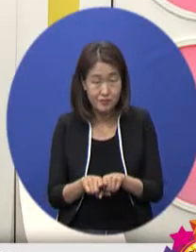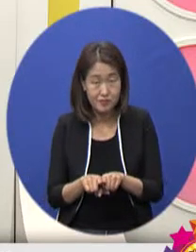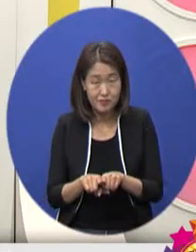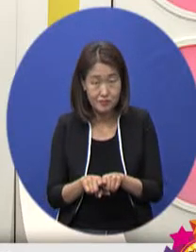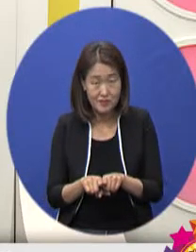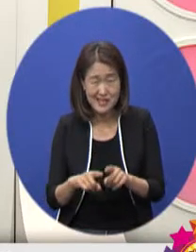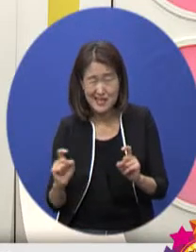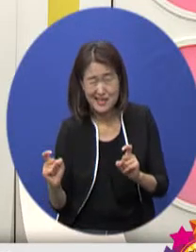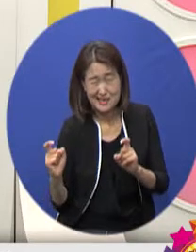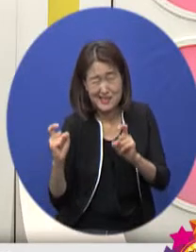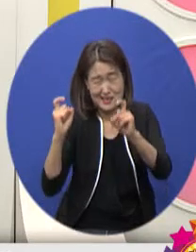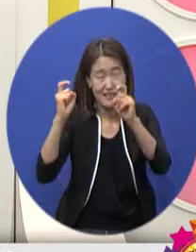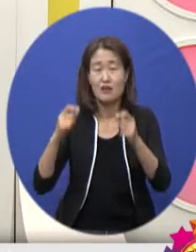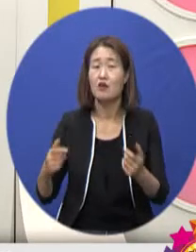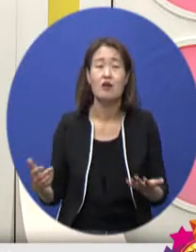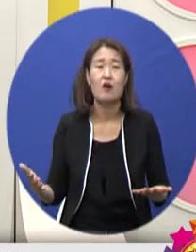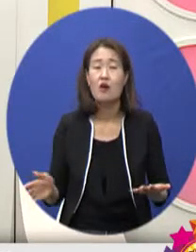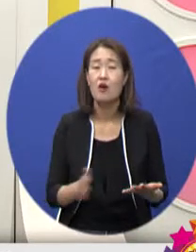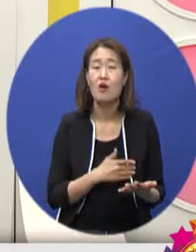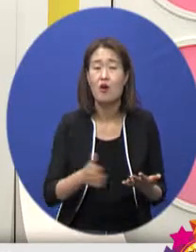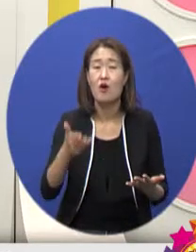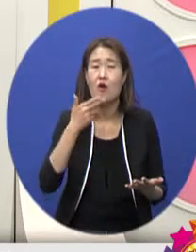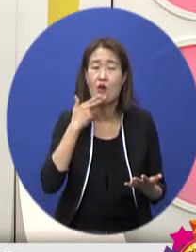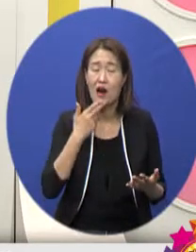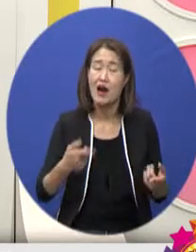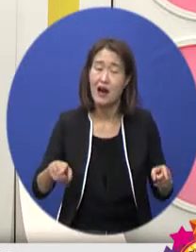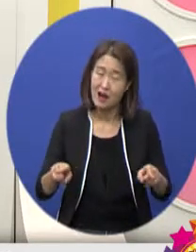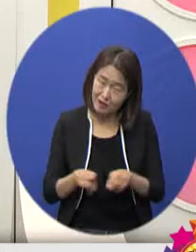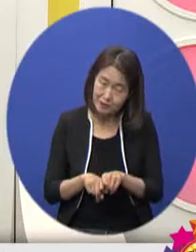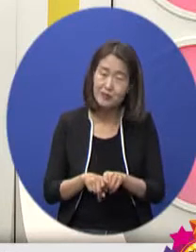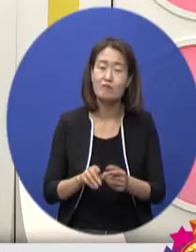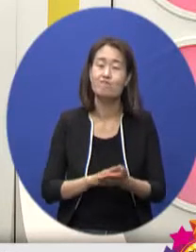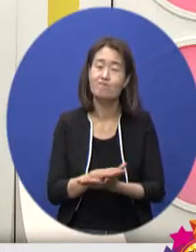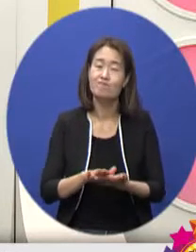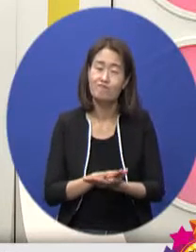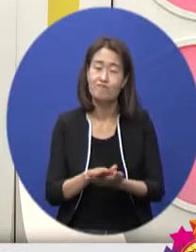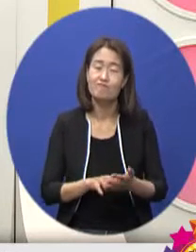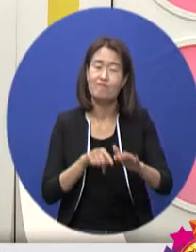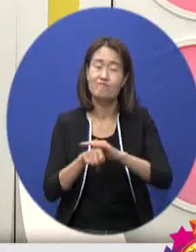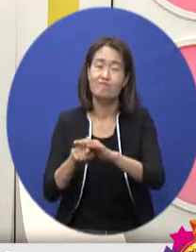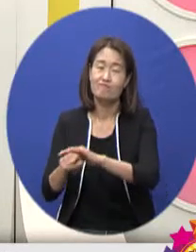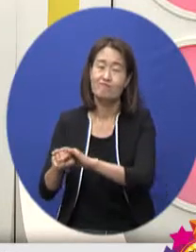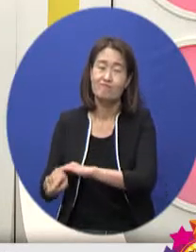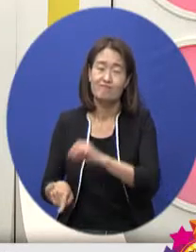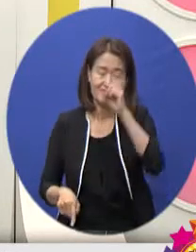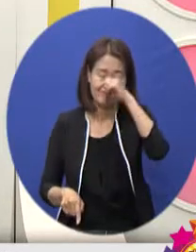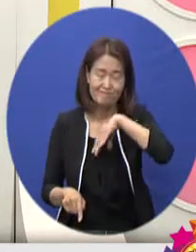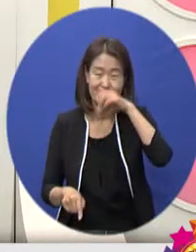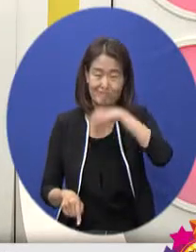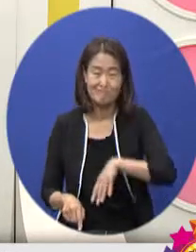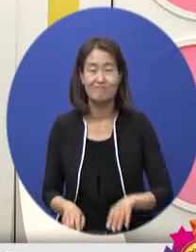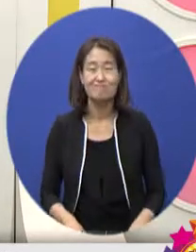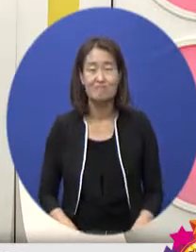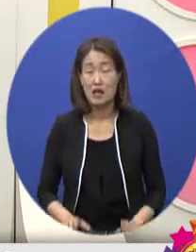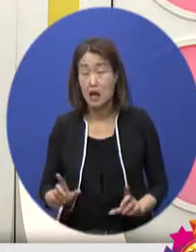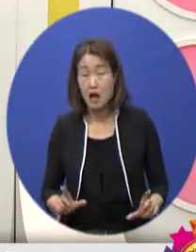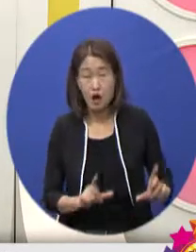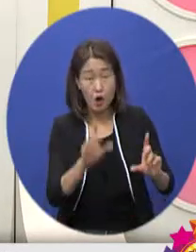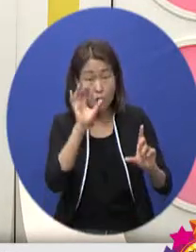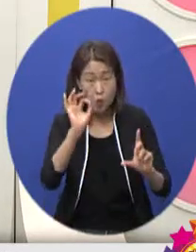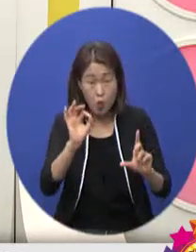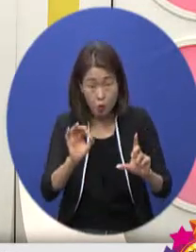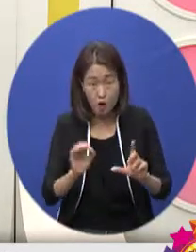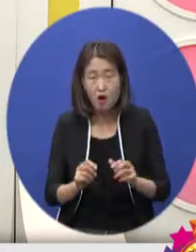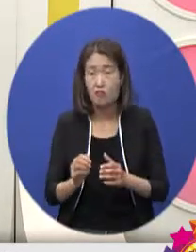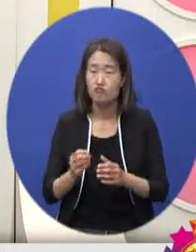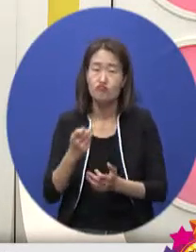이렇게 다투고 그런 적은 없어요. 그냥 네. 이렇게 같이 어울려서 놀고 놀러도 가고 그냥 그래요. 맞아요. 살면서 동기간의